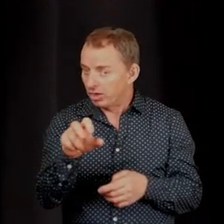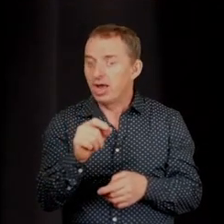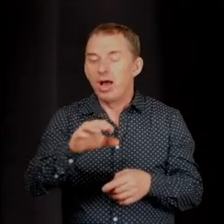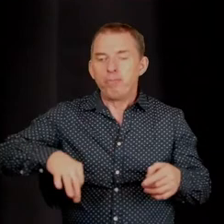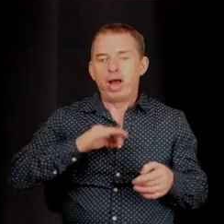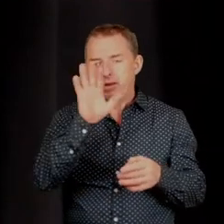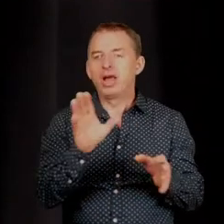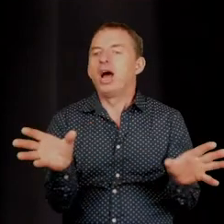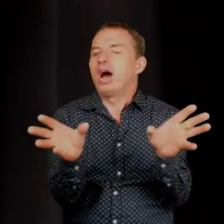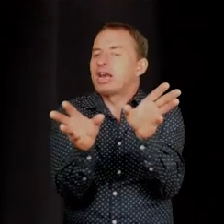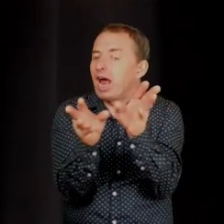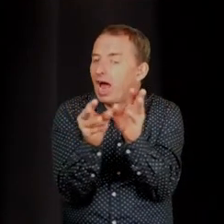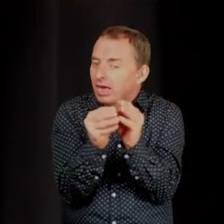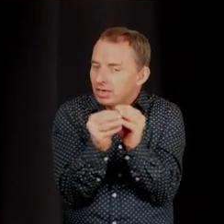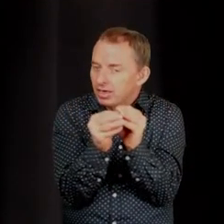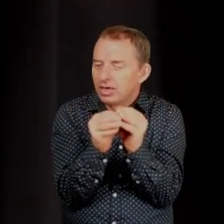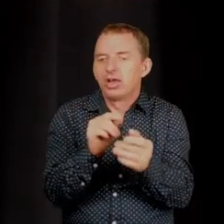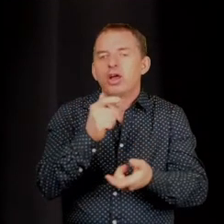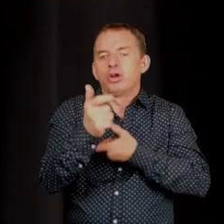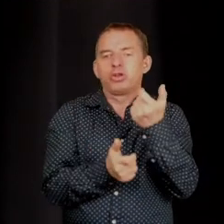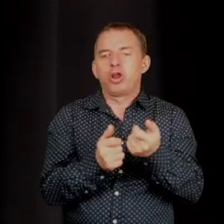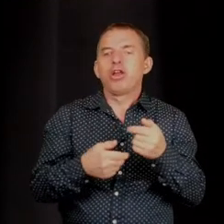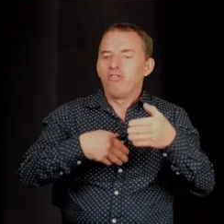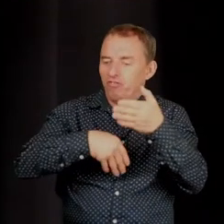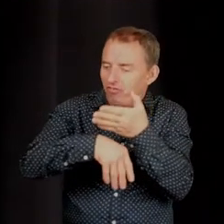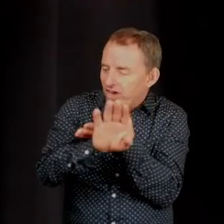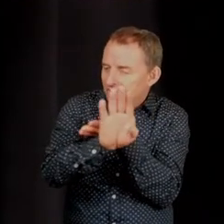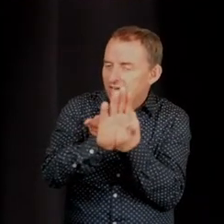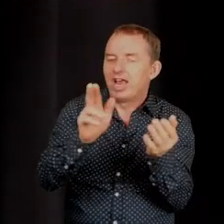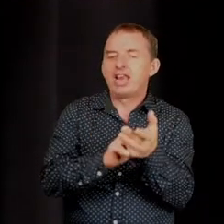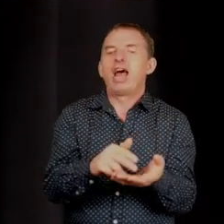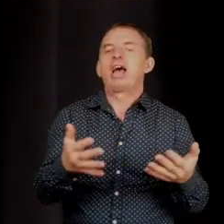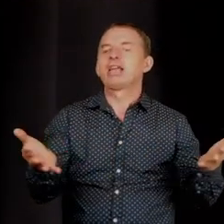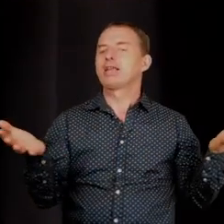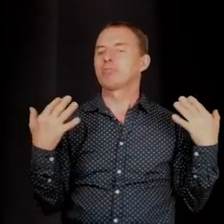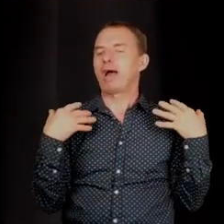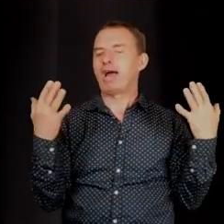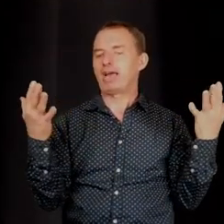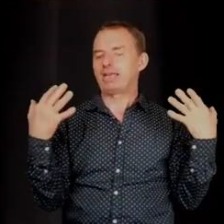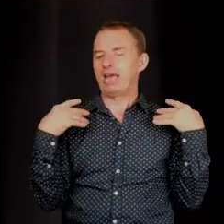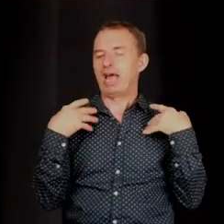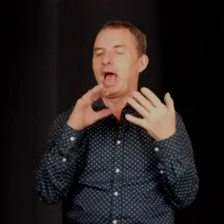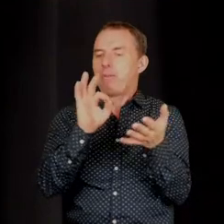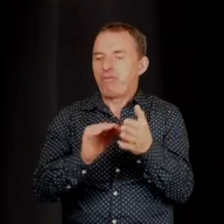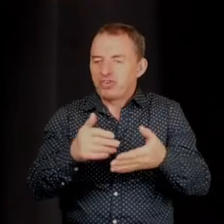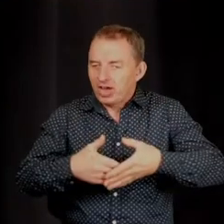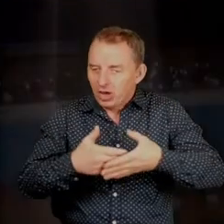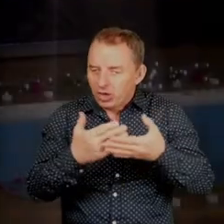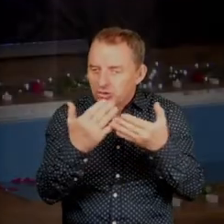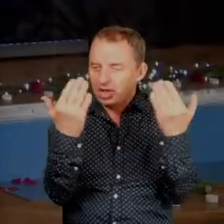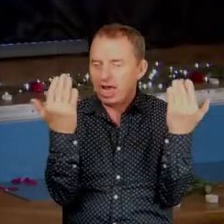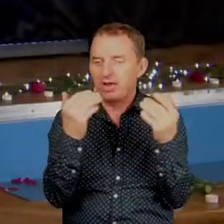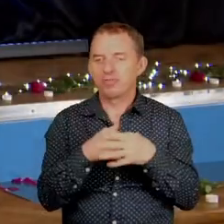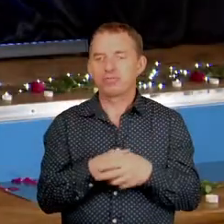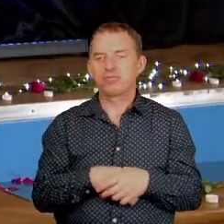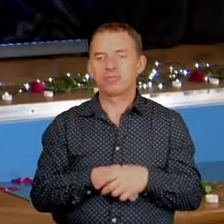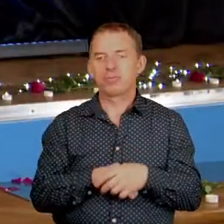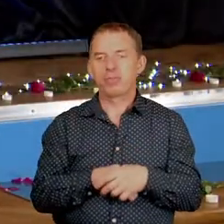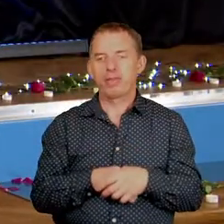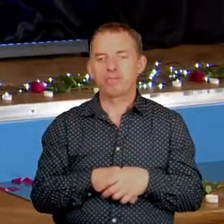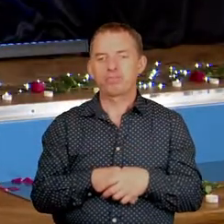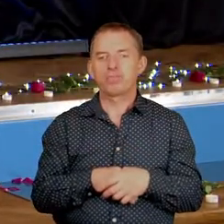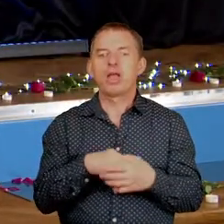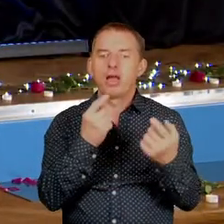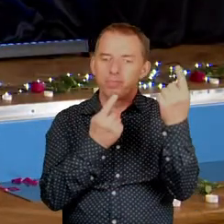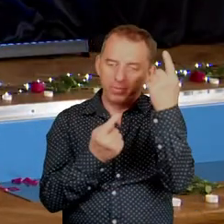Bóg razem lubili wyjść na spacer. And one day, i pewnego dnia, Mommy, I think God said to Enoch.